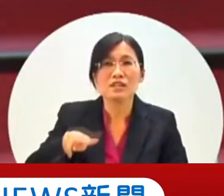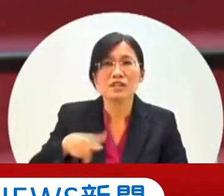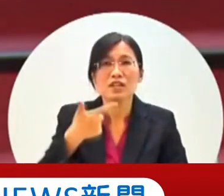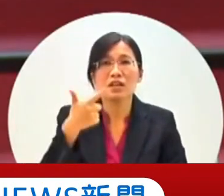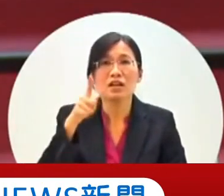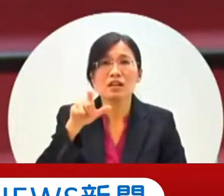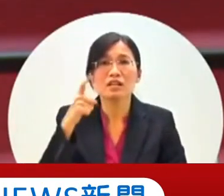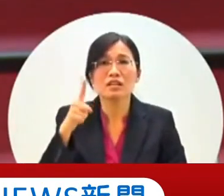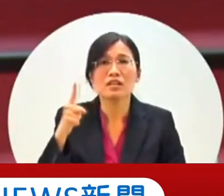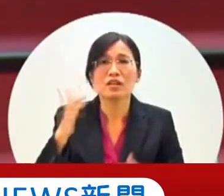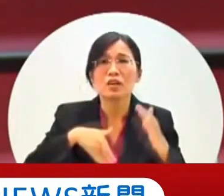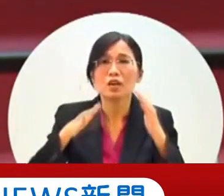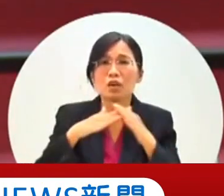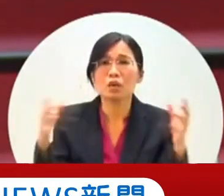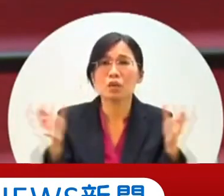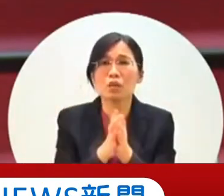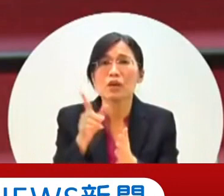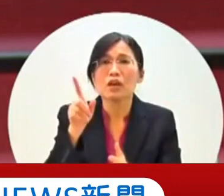共